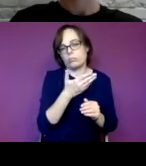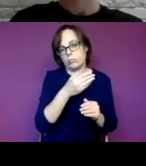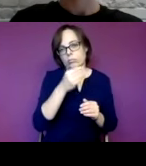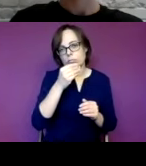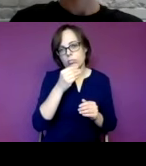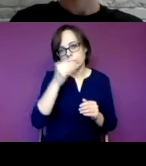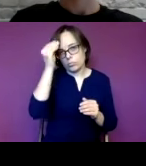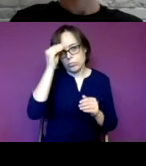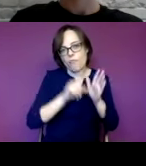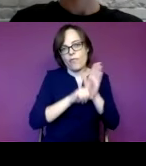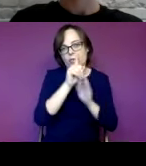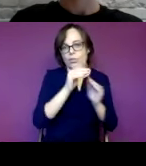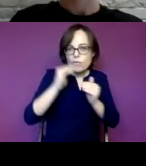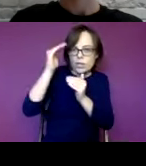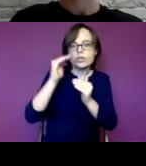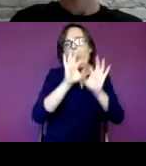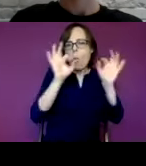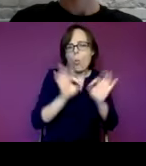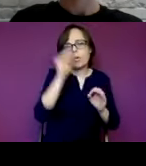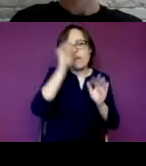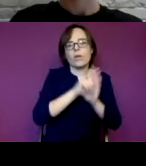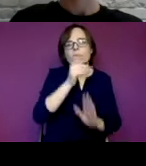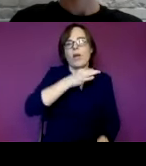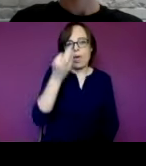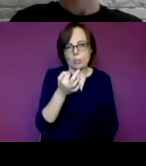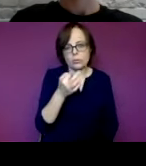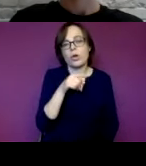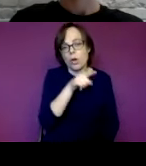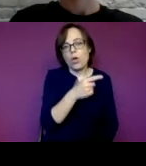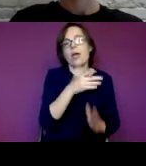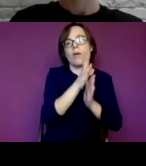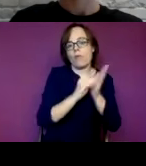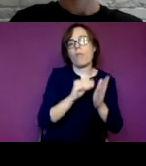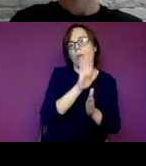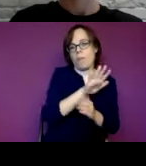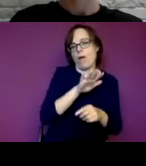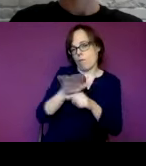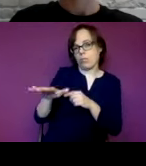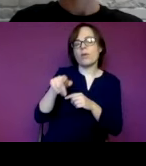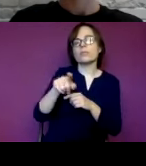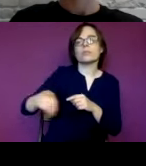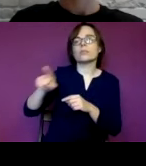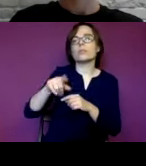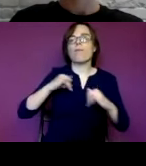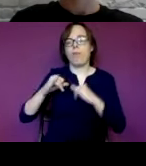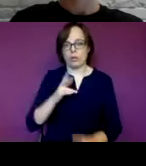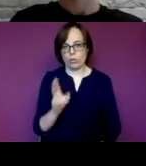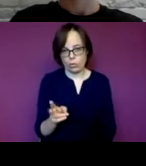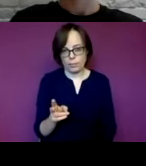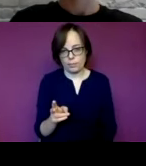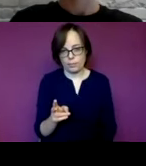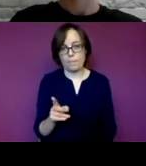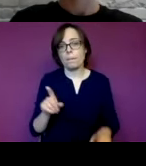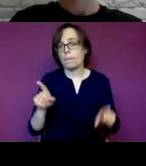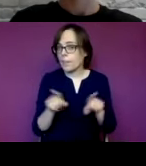lepiej wykształcone średnio rzecz biorąc, mają jakiś wpływ nieformalny na urzędujące władze. No i jest tam olbrzymia, duża część